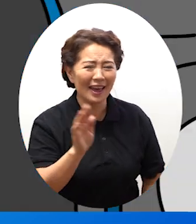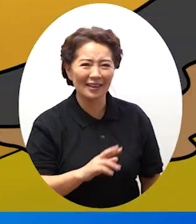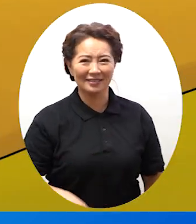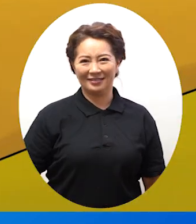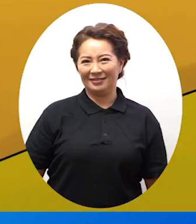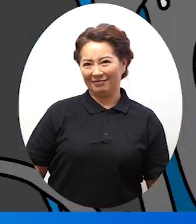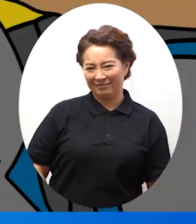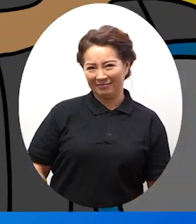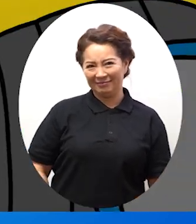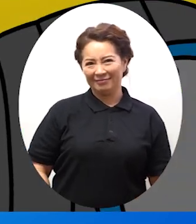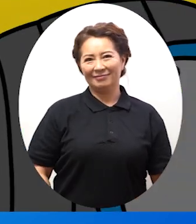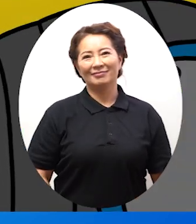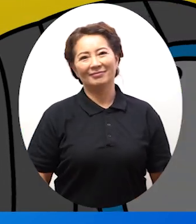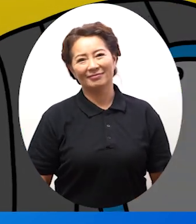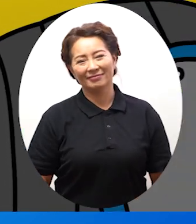Өнхрөөшөө!